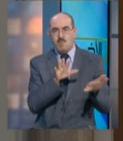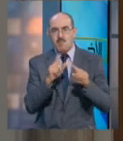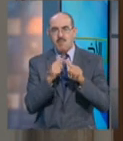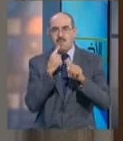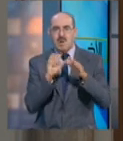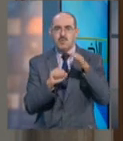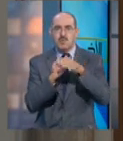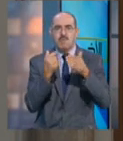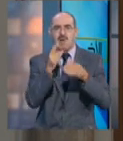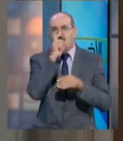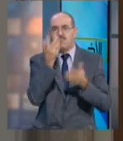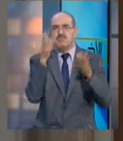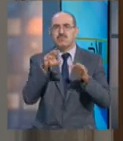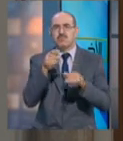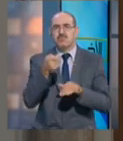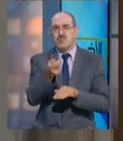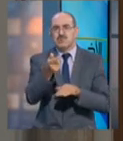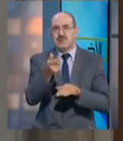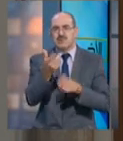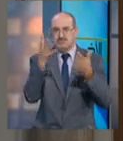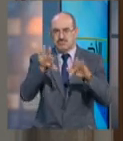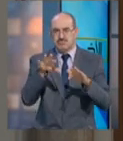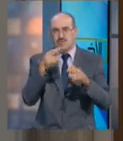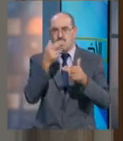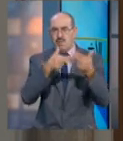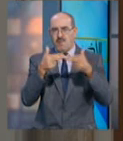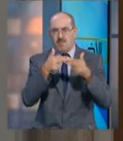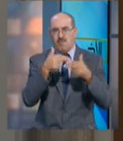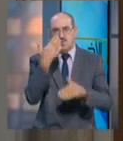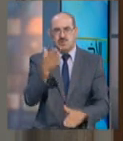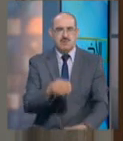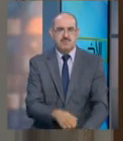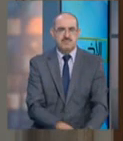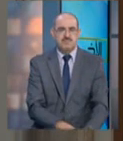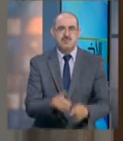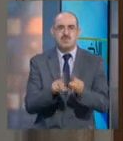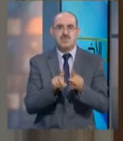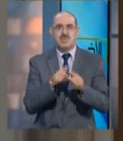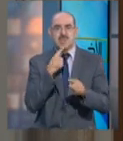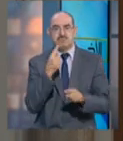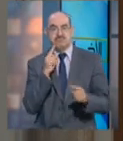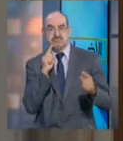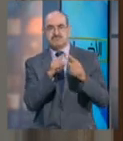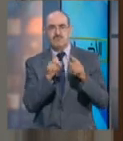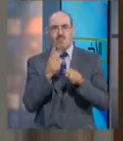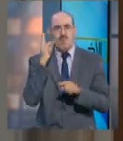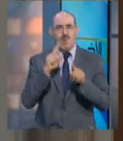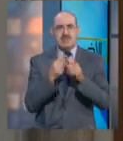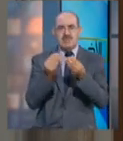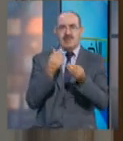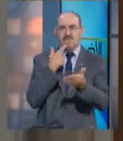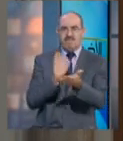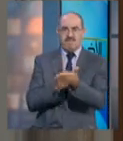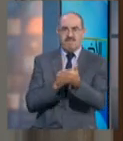العربية التي ستحتضنها الجزائر مطلع نوفمبر القادم، وانتهزت هذه السانحة لتقديم التهنئة